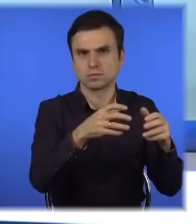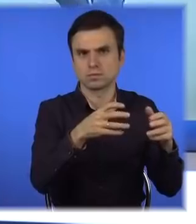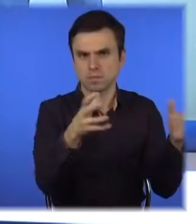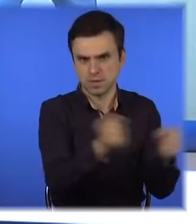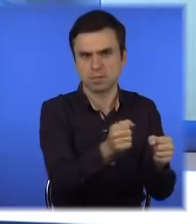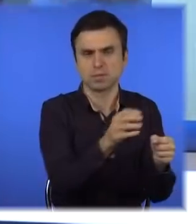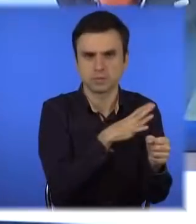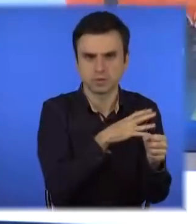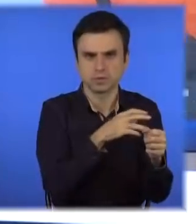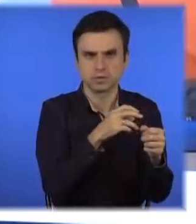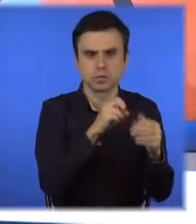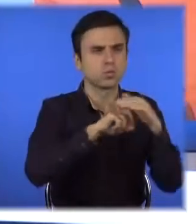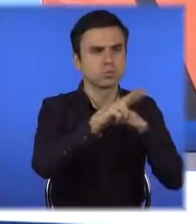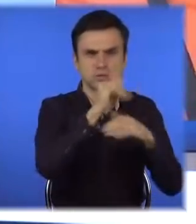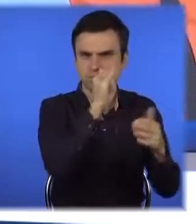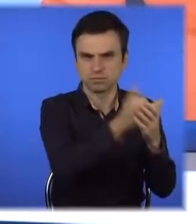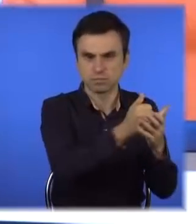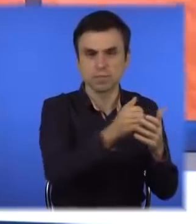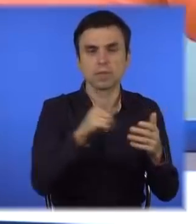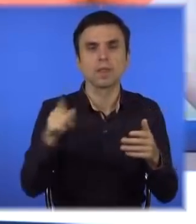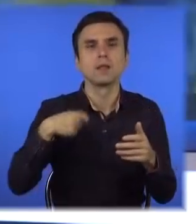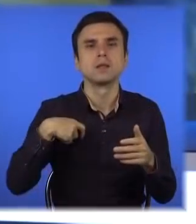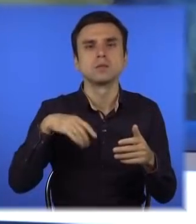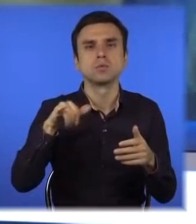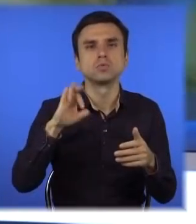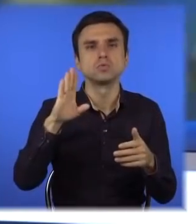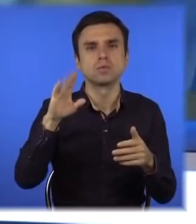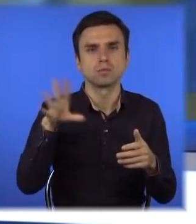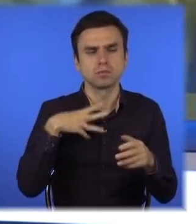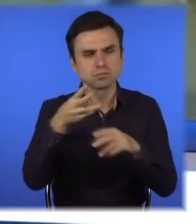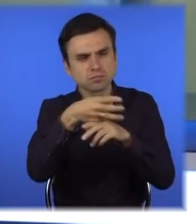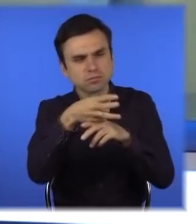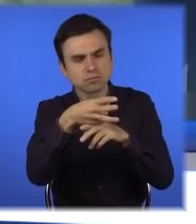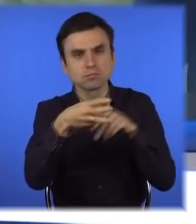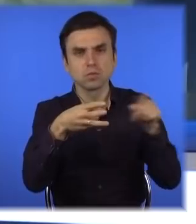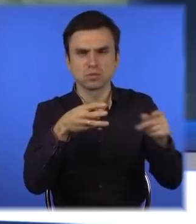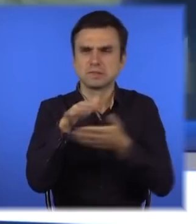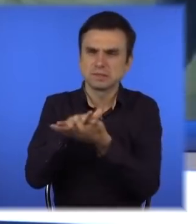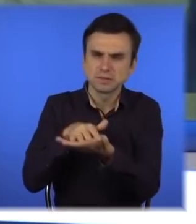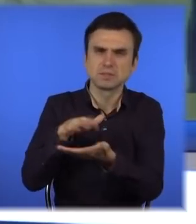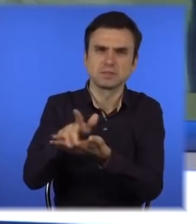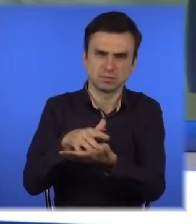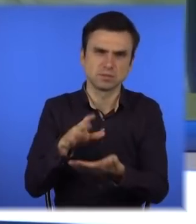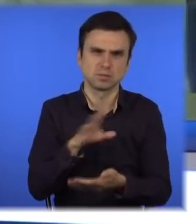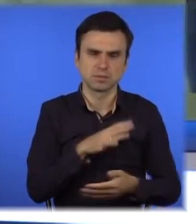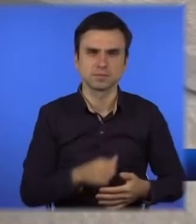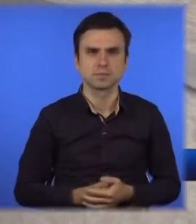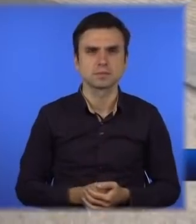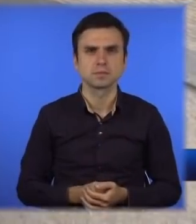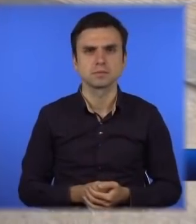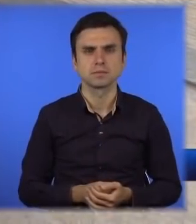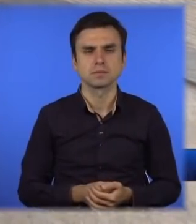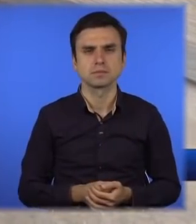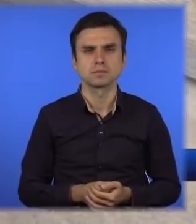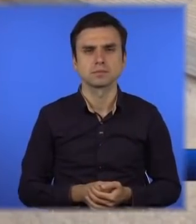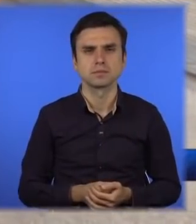них Юрій Островський вдарив в обличчя, при цьому обізвав українців хохлами. Пізніше чоловік намагався втекти з міста, проте